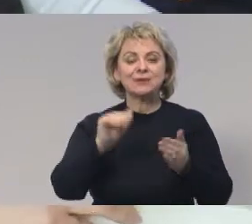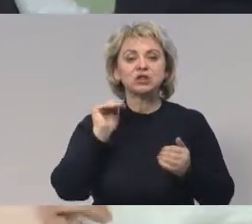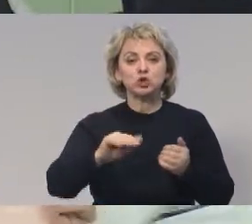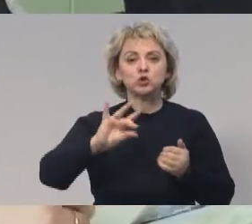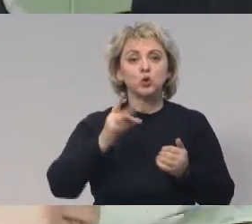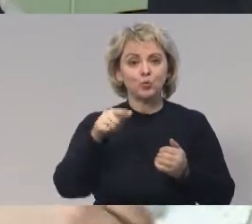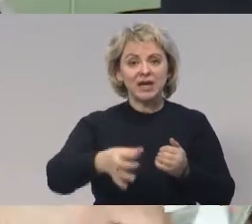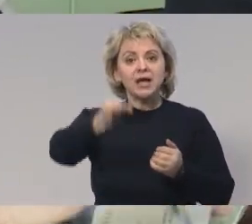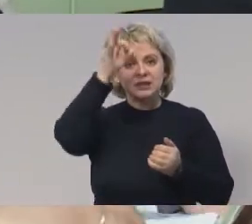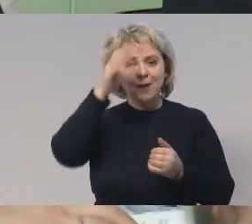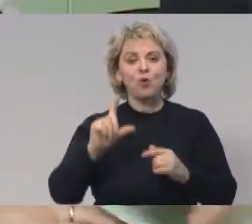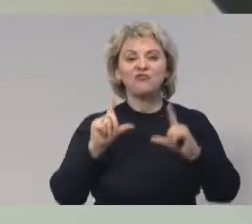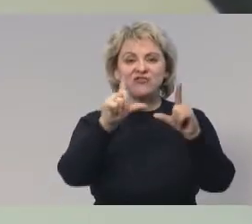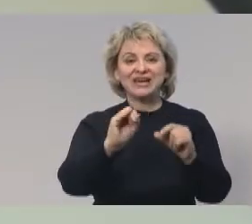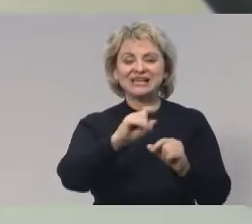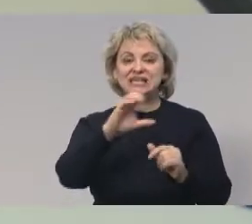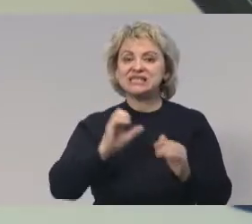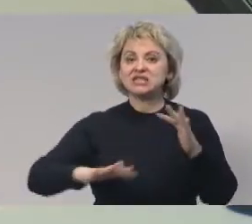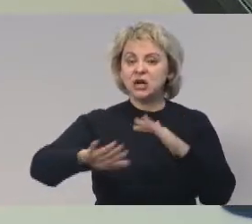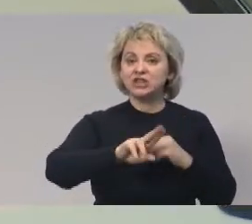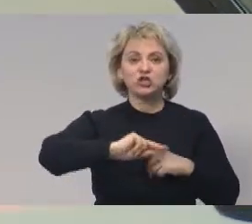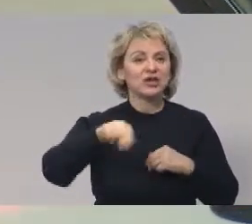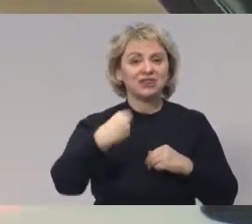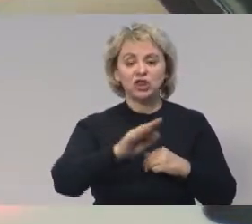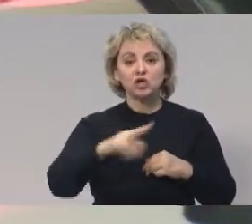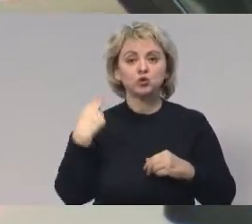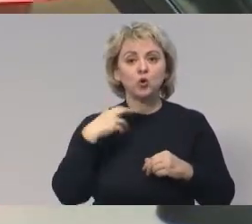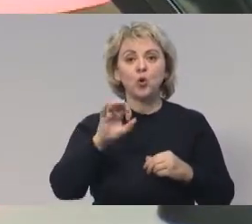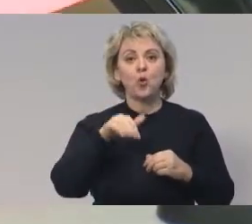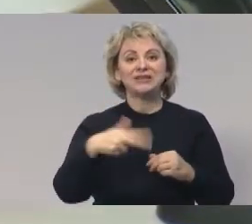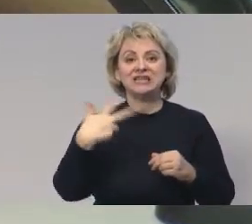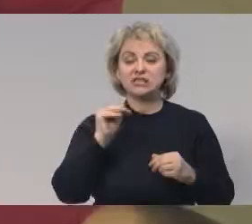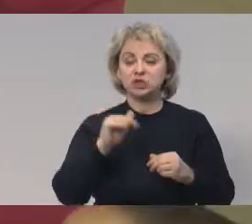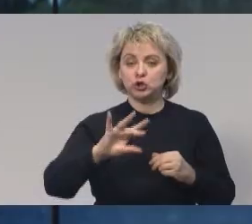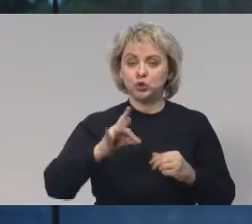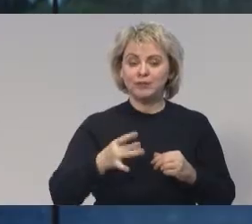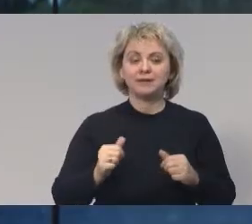770 тысяч рублей. Напомню, выехать из страны не даст долг от 30 тысяч рублей.